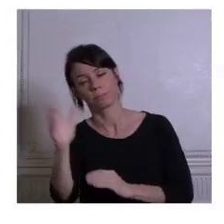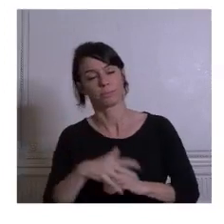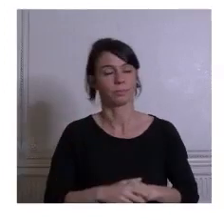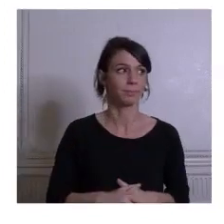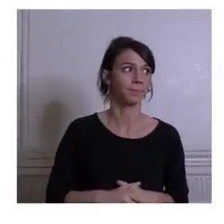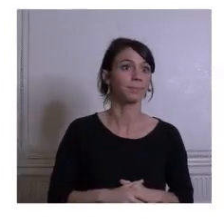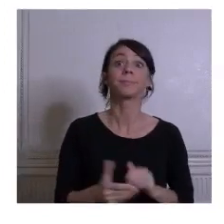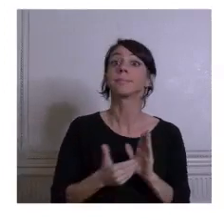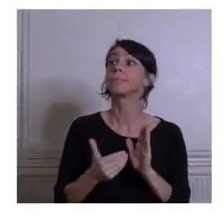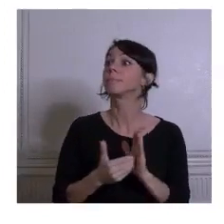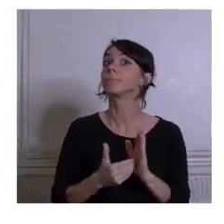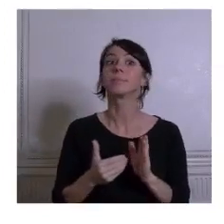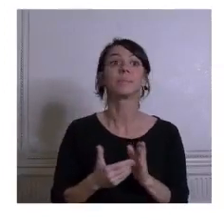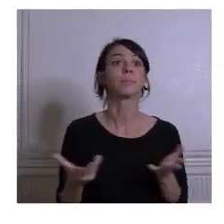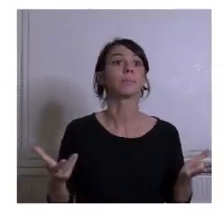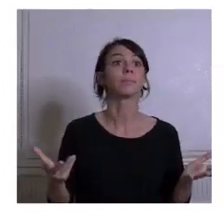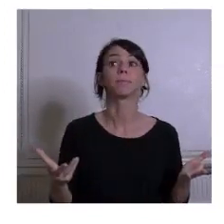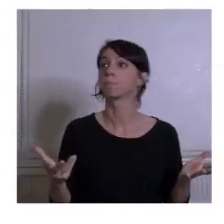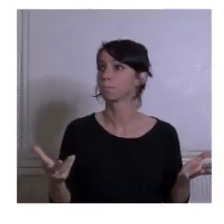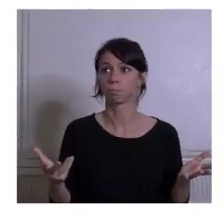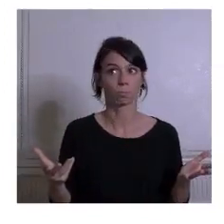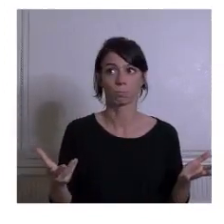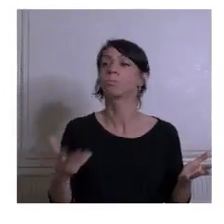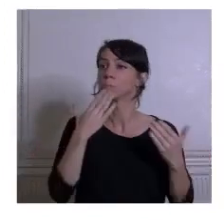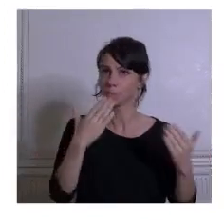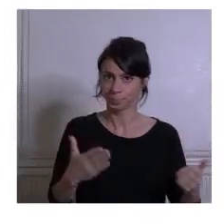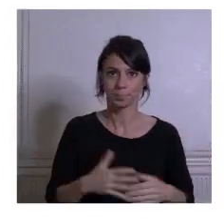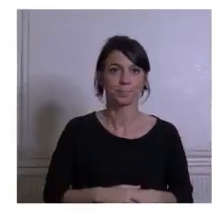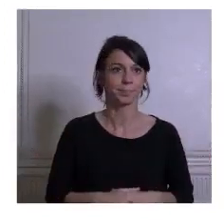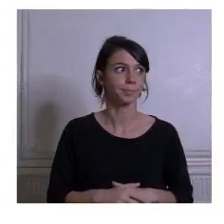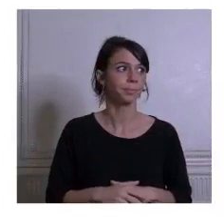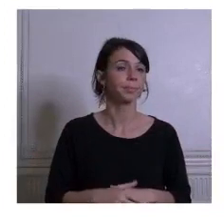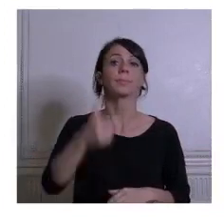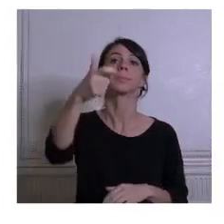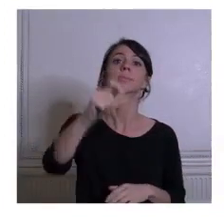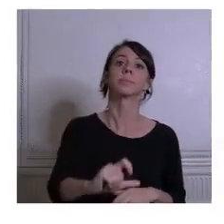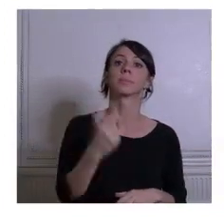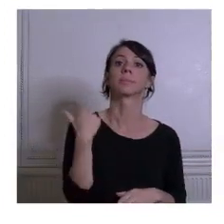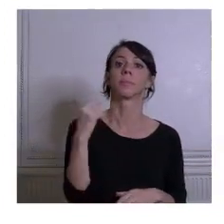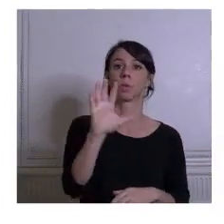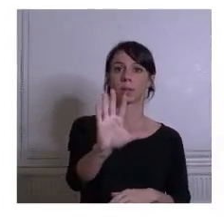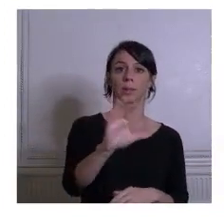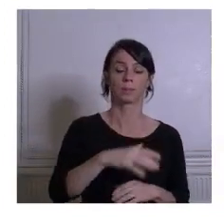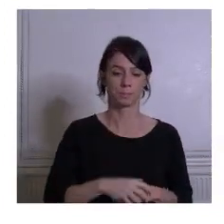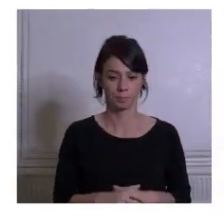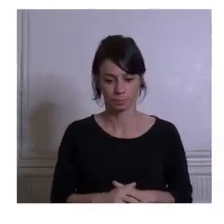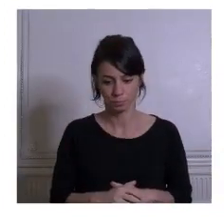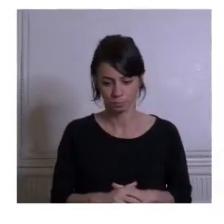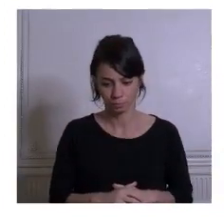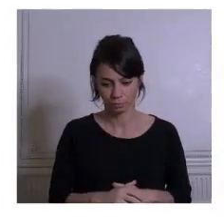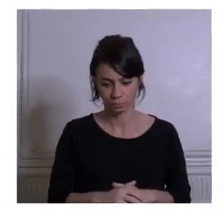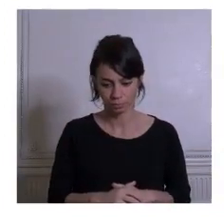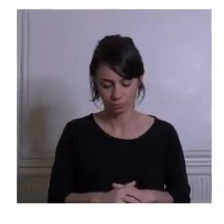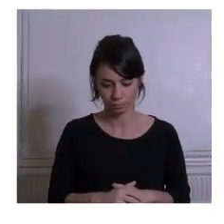la numérisation, on peut accéder et consulter les archives de la ville. Voilà. S'il y a un problème, contactez-moi, mais tout le monde